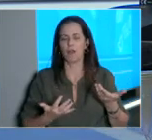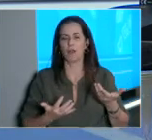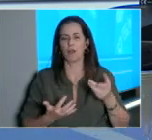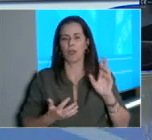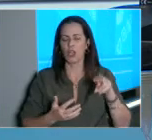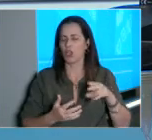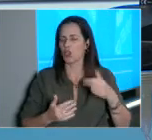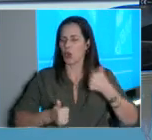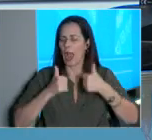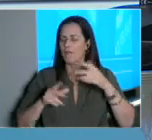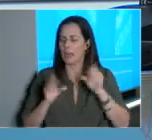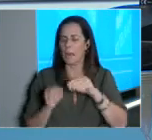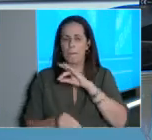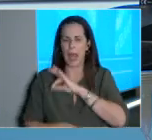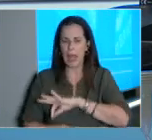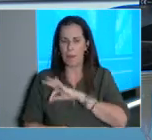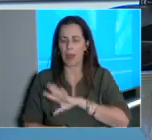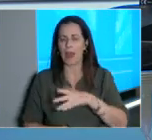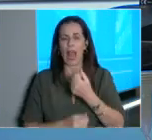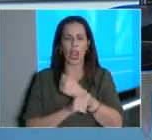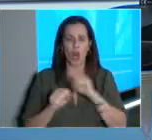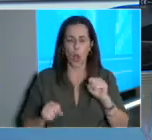גדול מול ליברמן על קולות החילוניים.